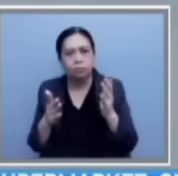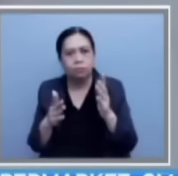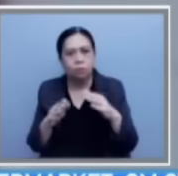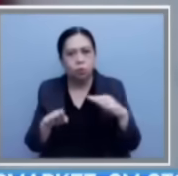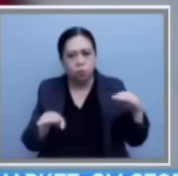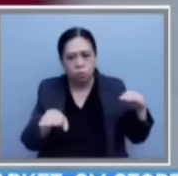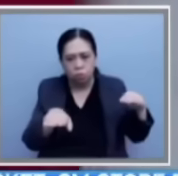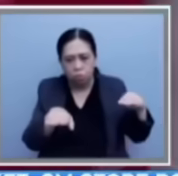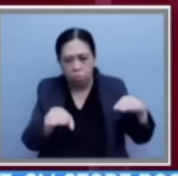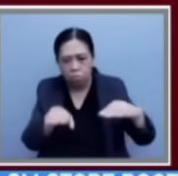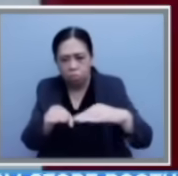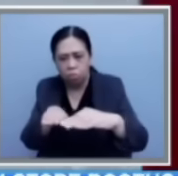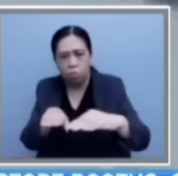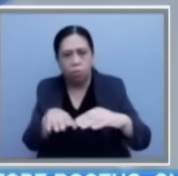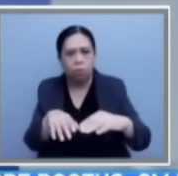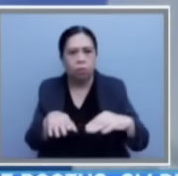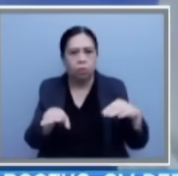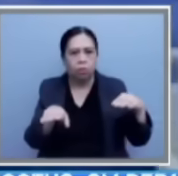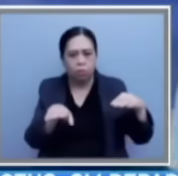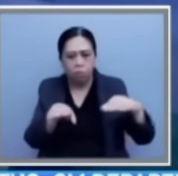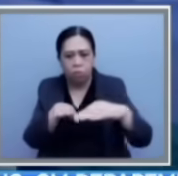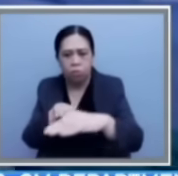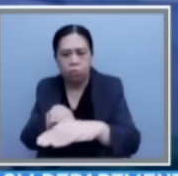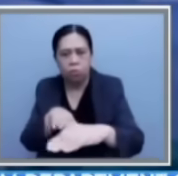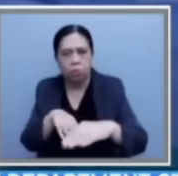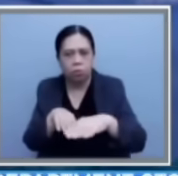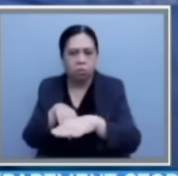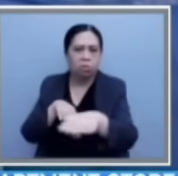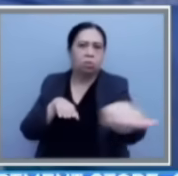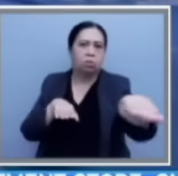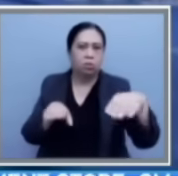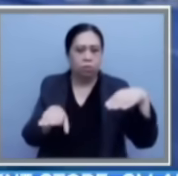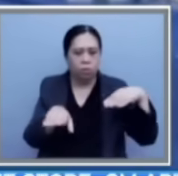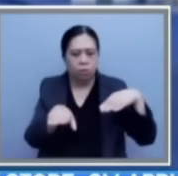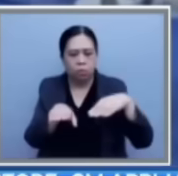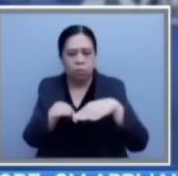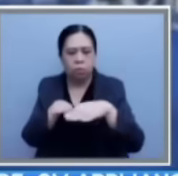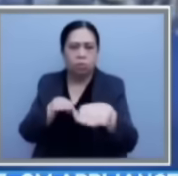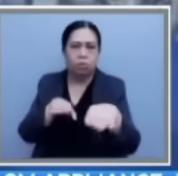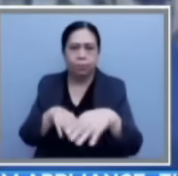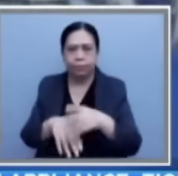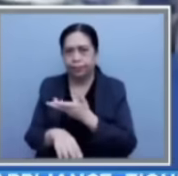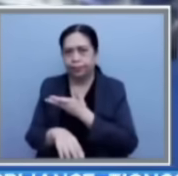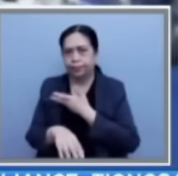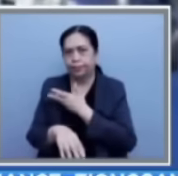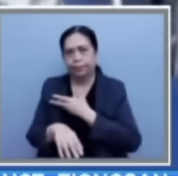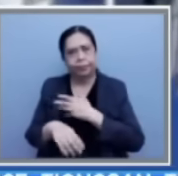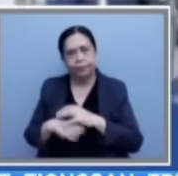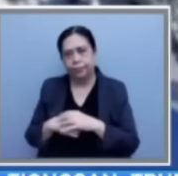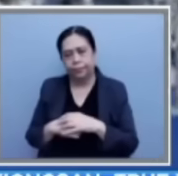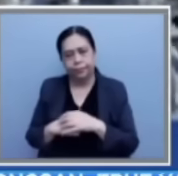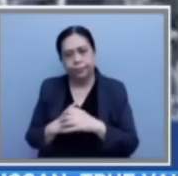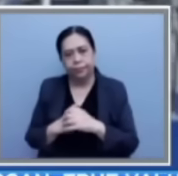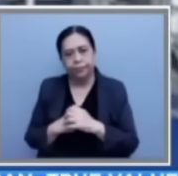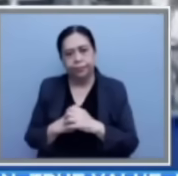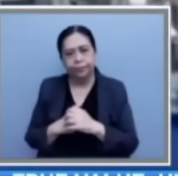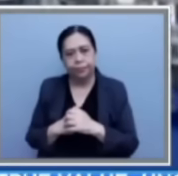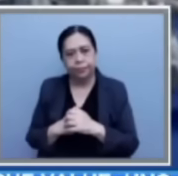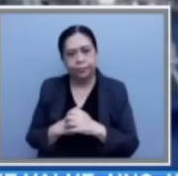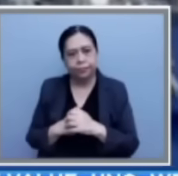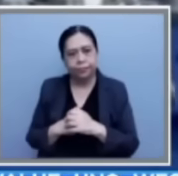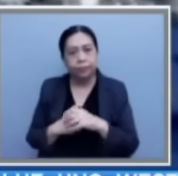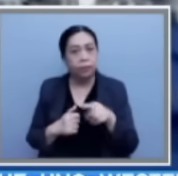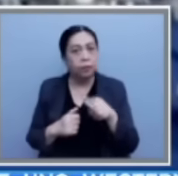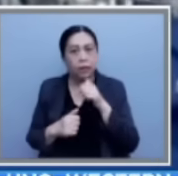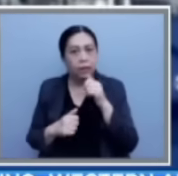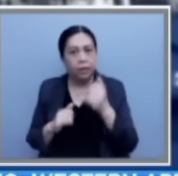pero sa last moment mag-aano aalis at iiwan okay at hindi ito ang huli I'm